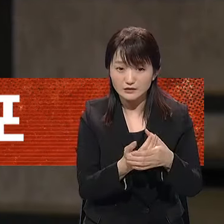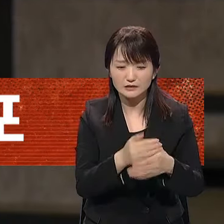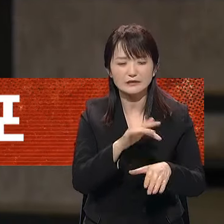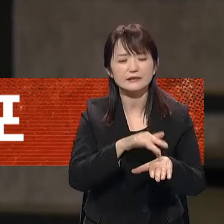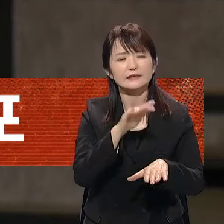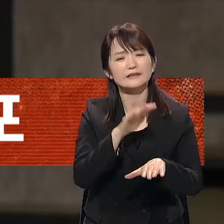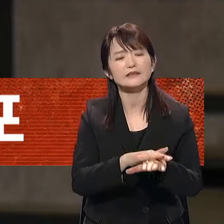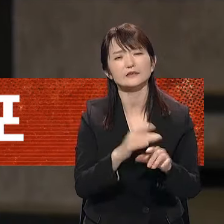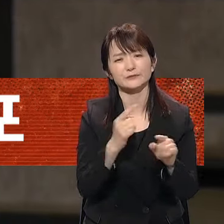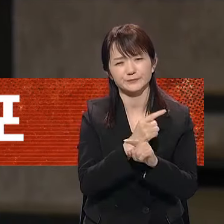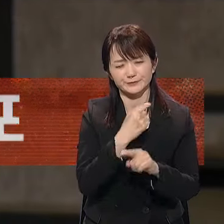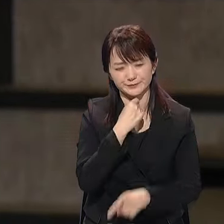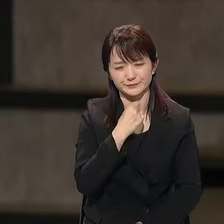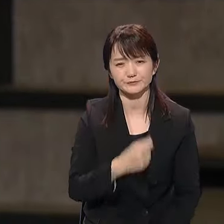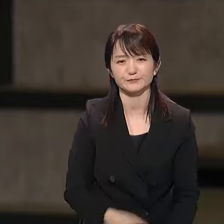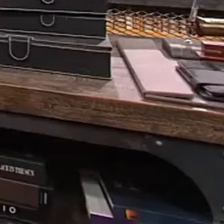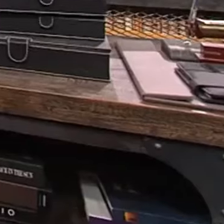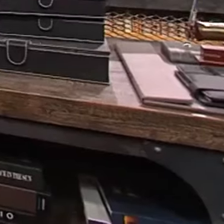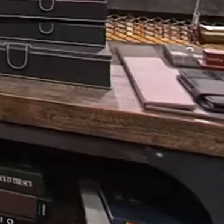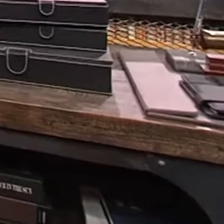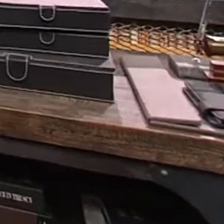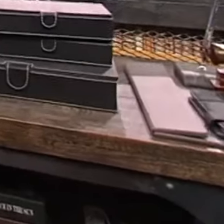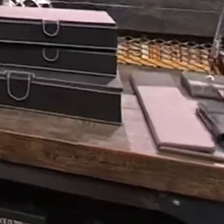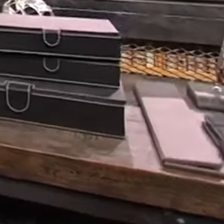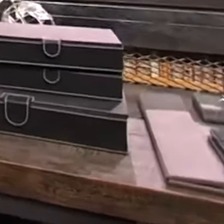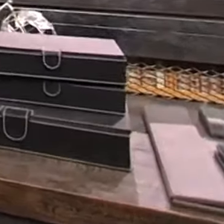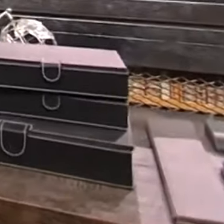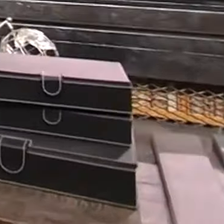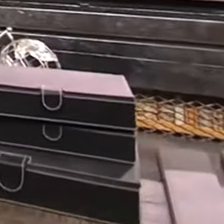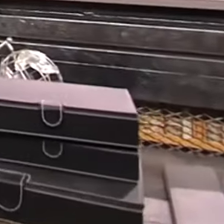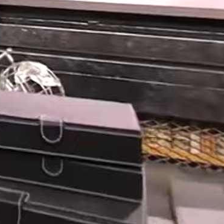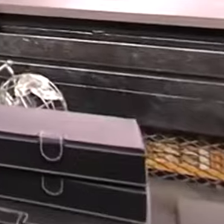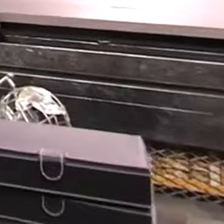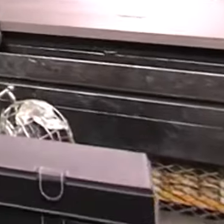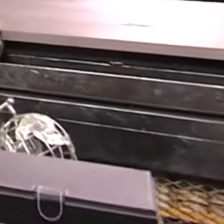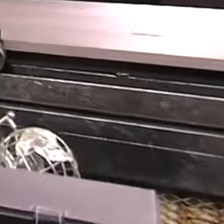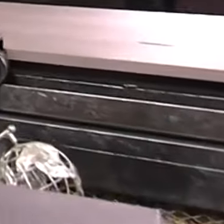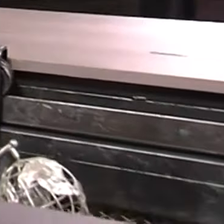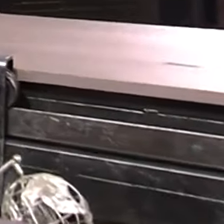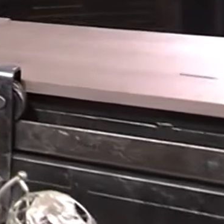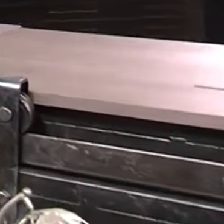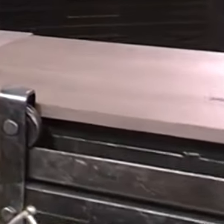좀 고쳐지길 바랍니다. 그러니까요. 이 사건의 진실을 추적하고